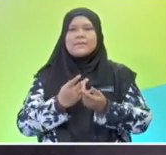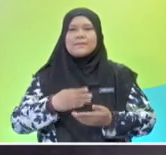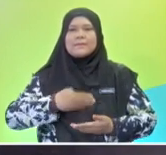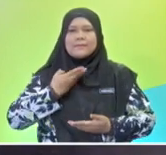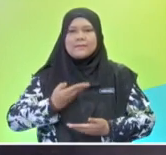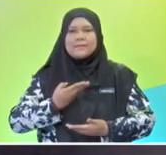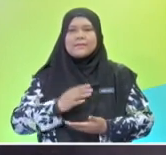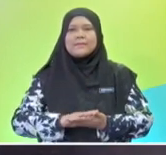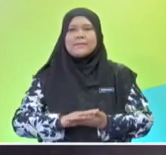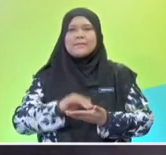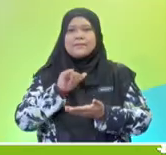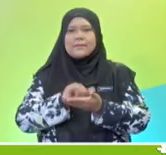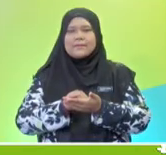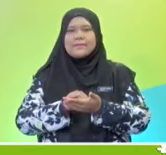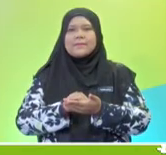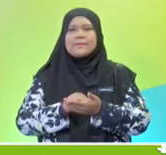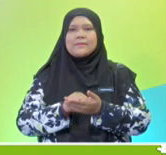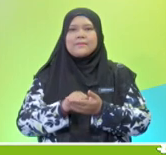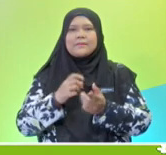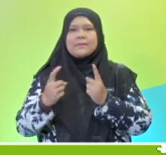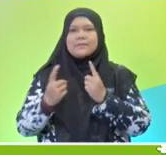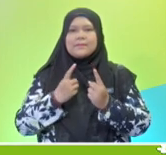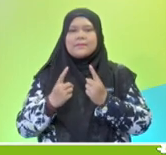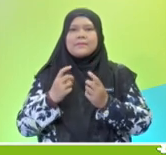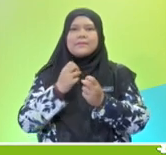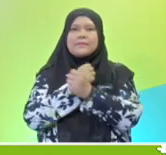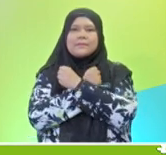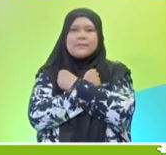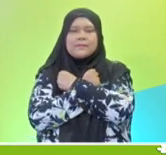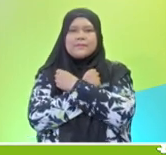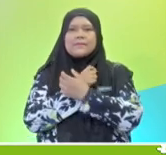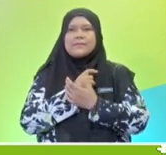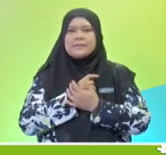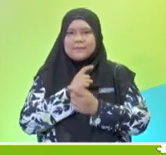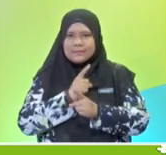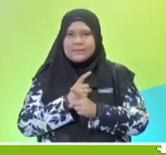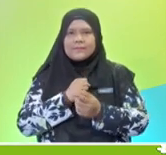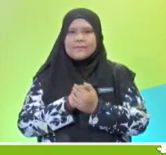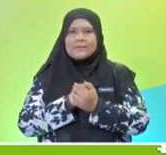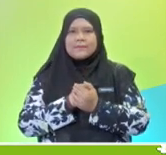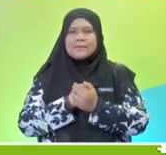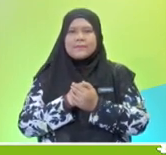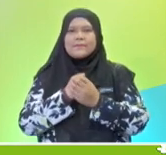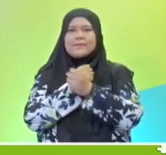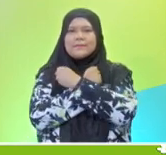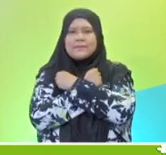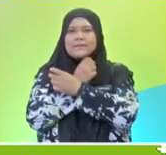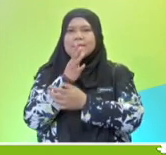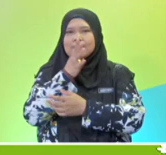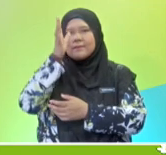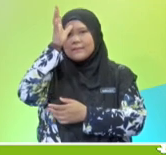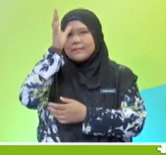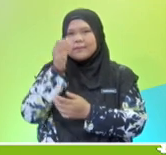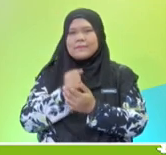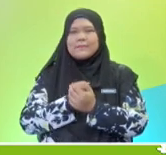ciri-cirinya, iaitu saling menyayangi. Yang pertama, saling menyayangi. Betul tak? Saya setuju, Anif. Cikgu. Kena sayang dengan mak bapa. Ya, kita